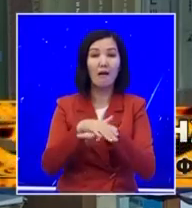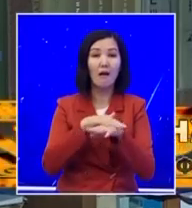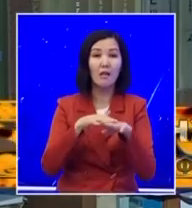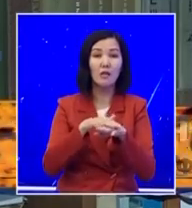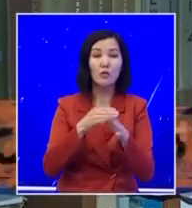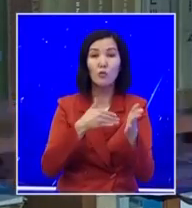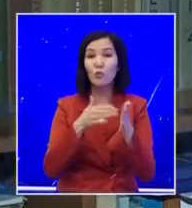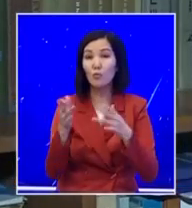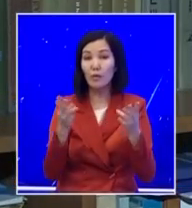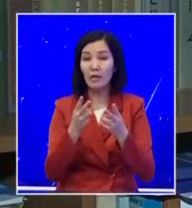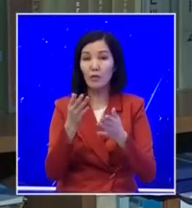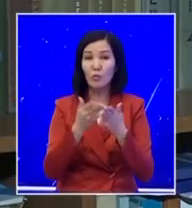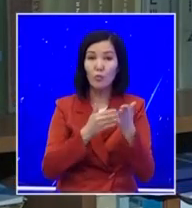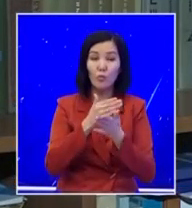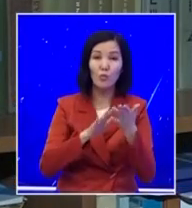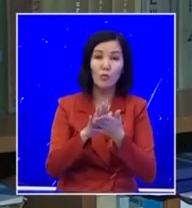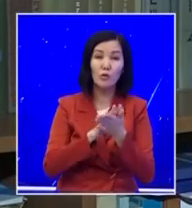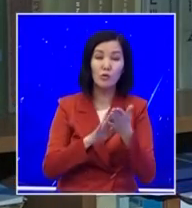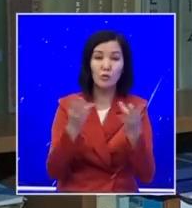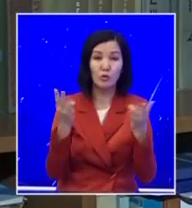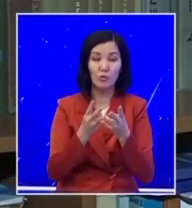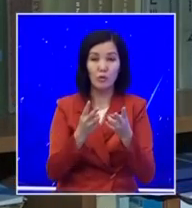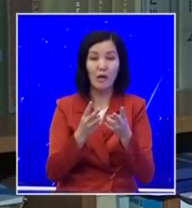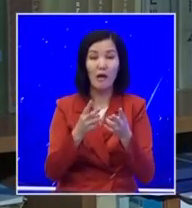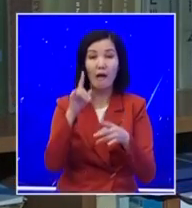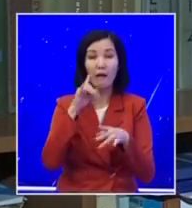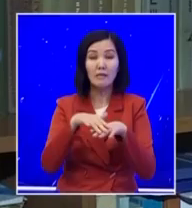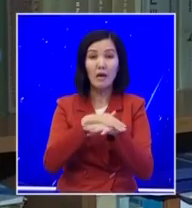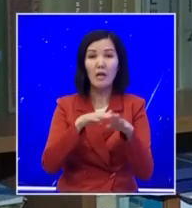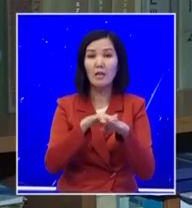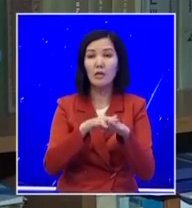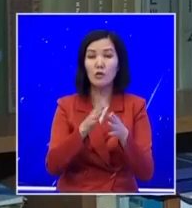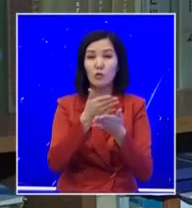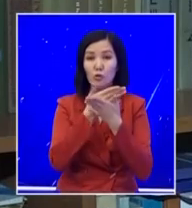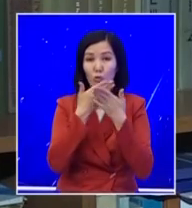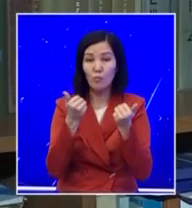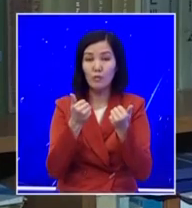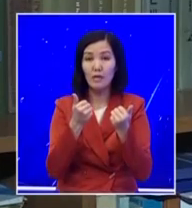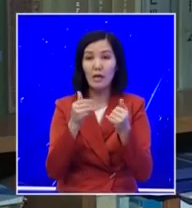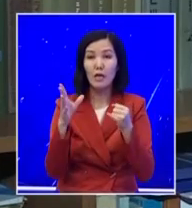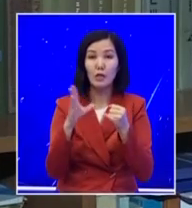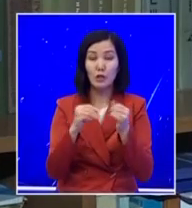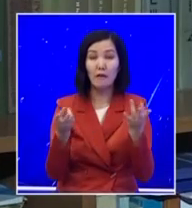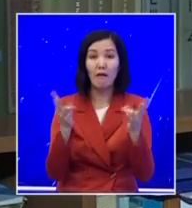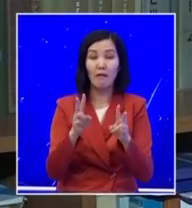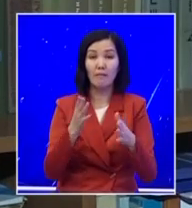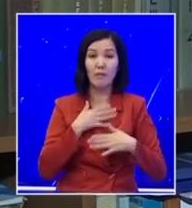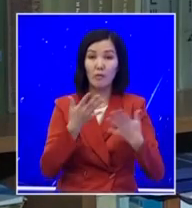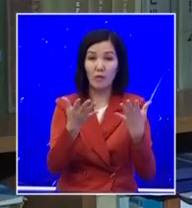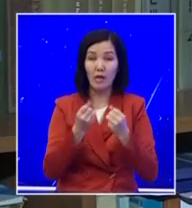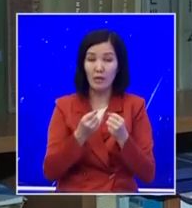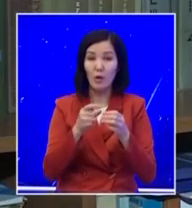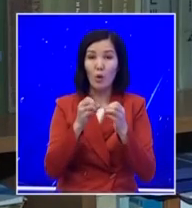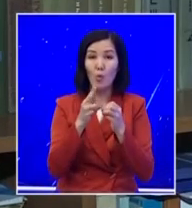керек, қазақ керек жоқ. Сонда қазақты құртып, бұны ашық айта алмайды. Қазір біз енді